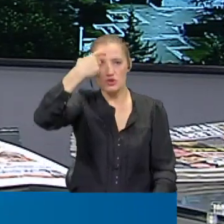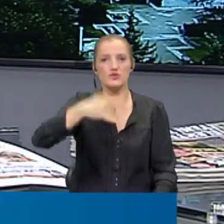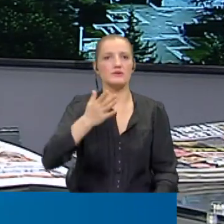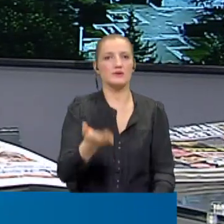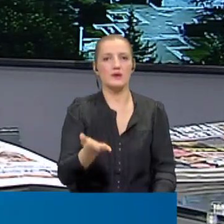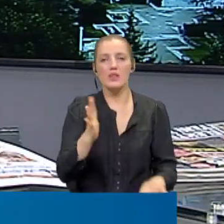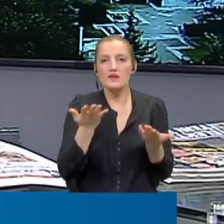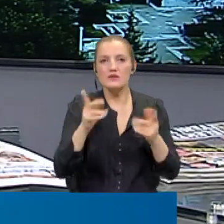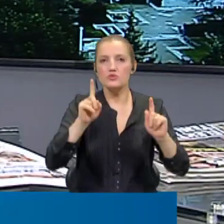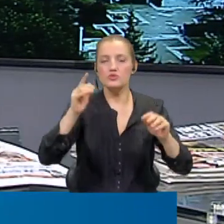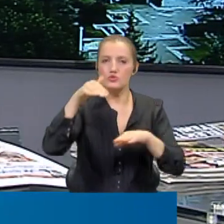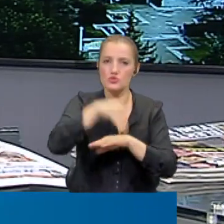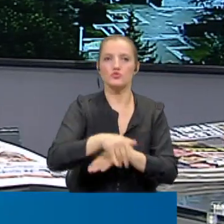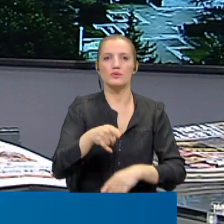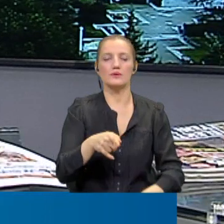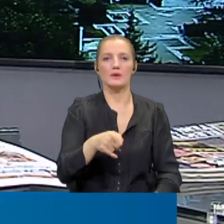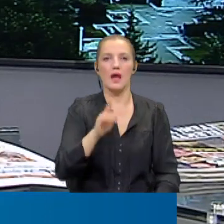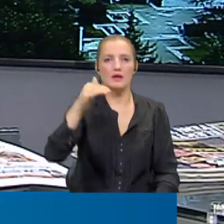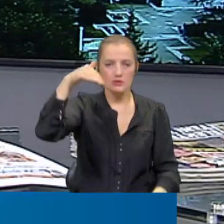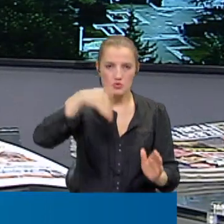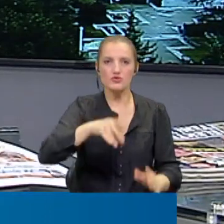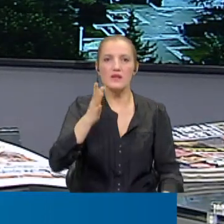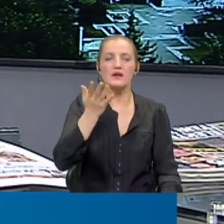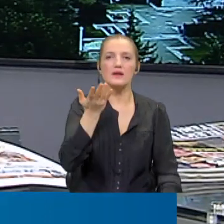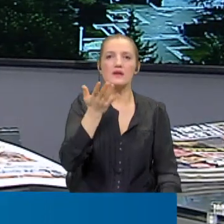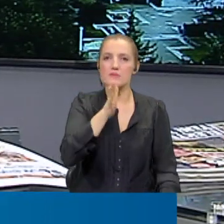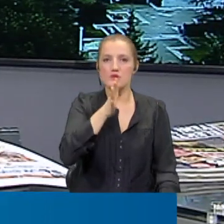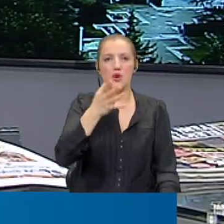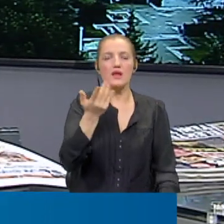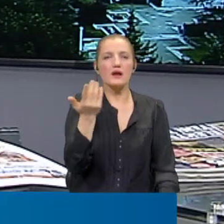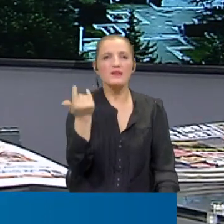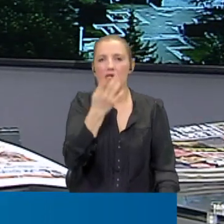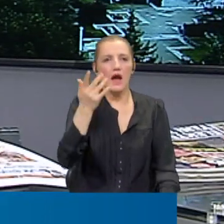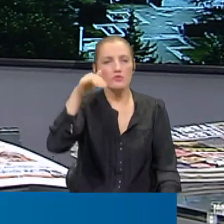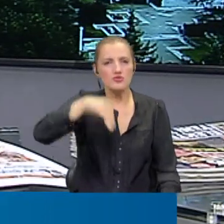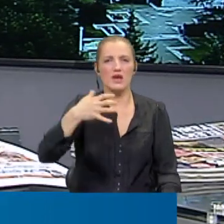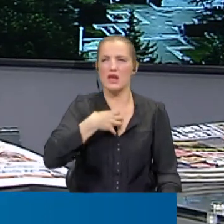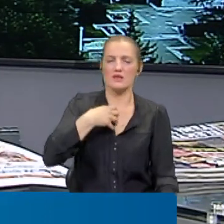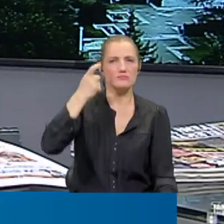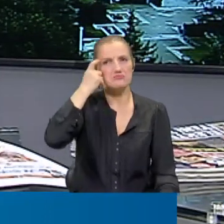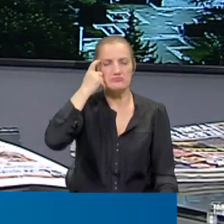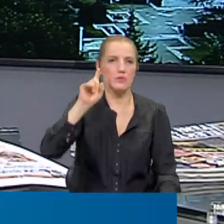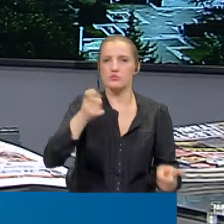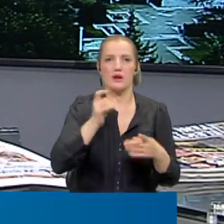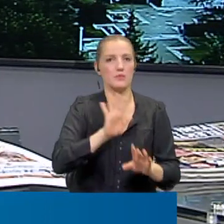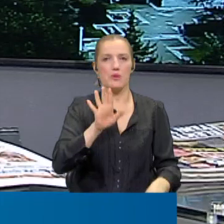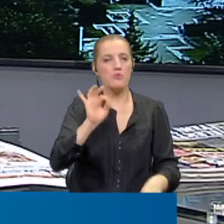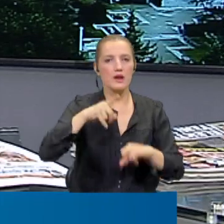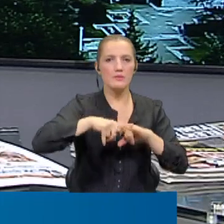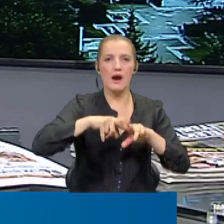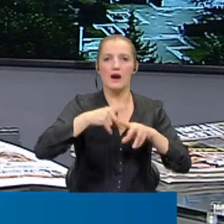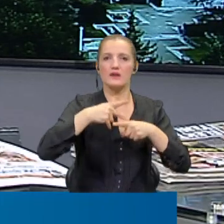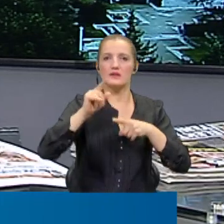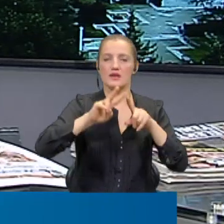an nasıl düştüğünü görüşeceğini biliyor mu ne kadar düşeceğini Kendisi de kestiremiyor böyle biraz geliyor Maliye Bakanı